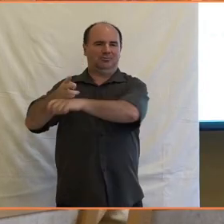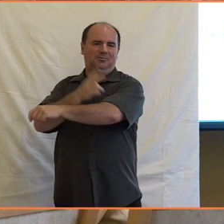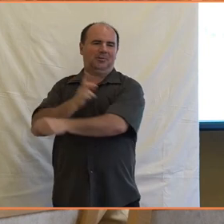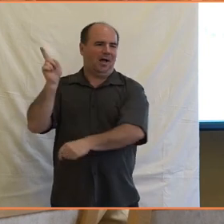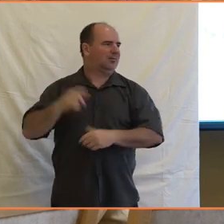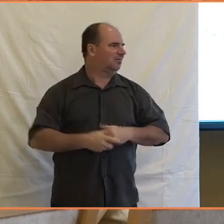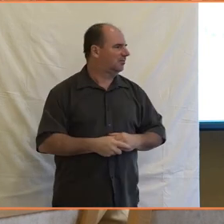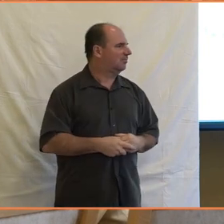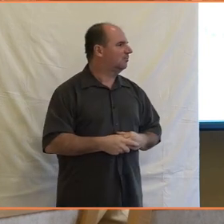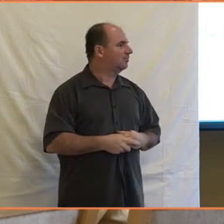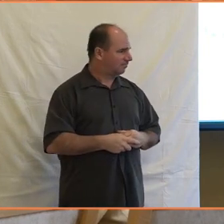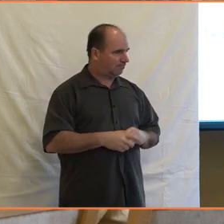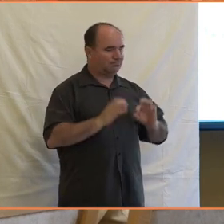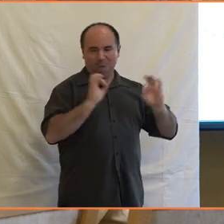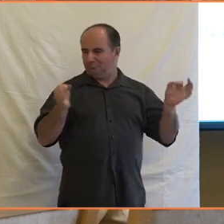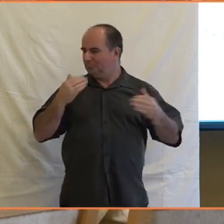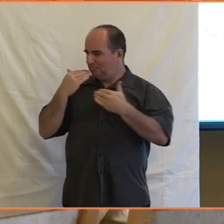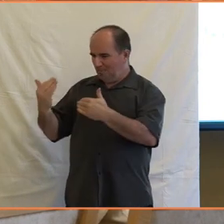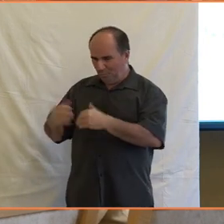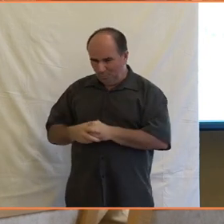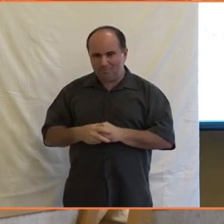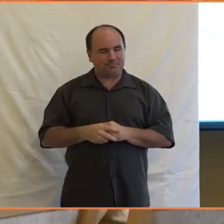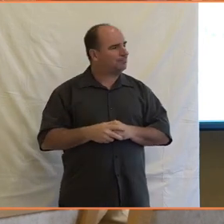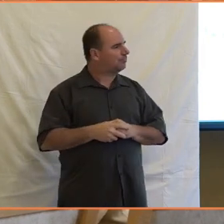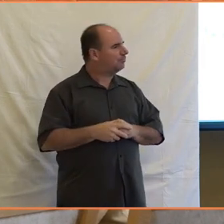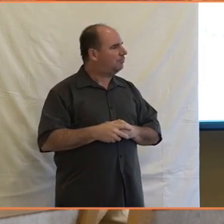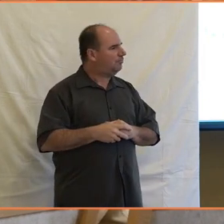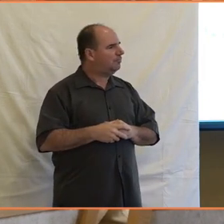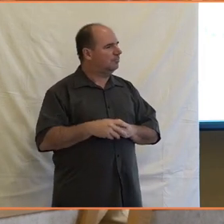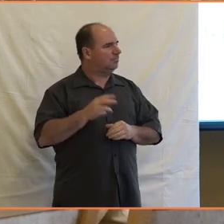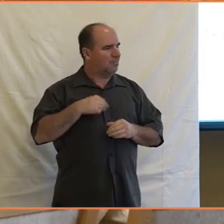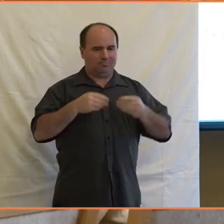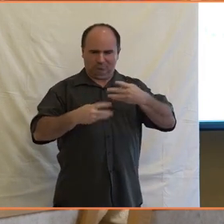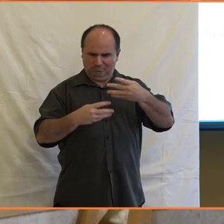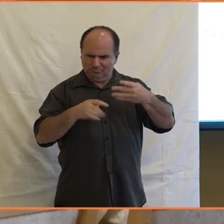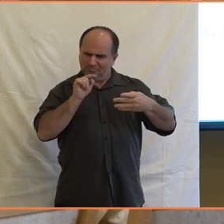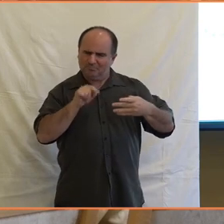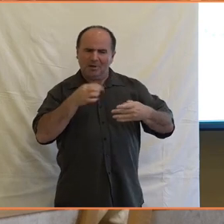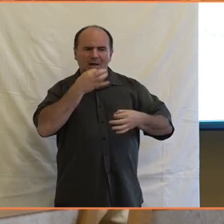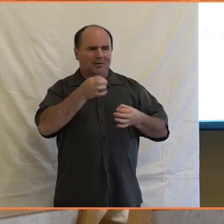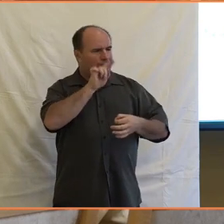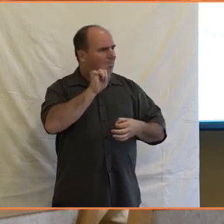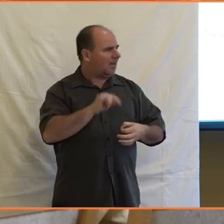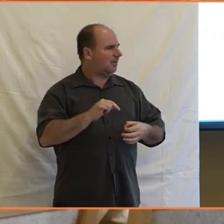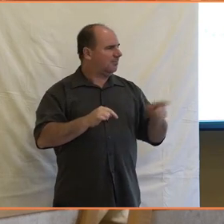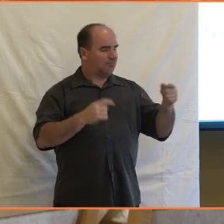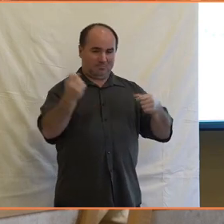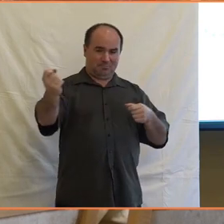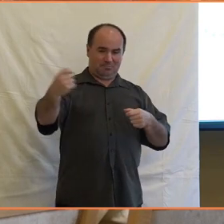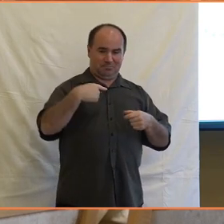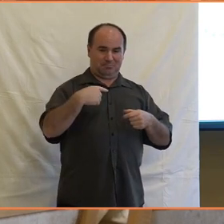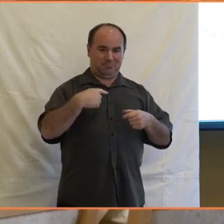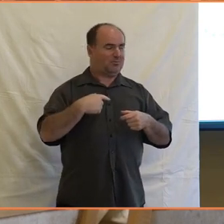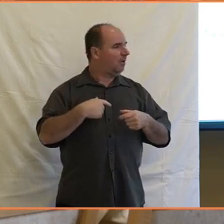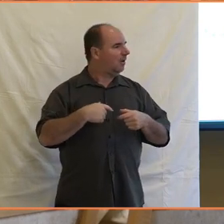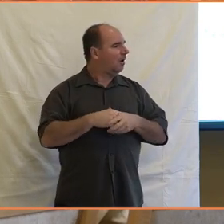objevují nějaké dotazy, respektive takhle nejdřív dám. Ono to teda vlastně vtipně souvisí s tím dotazem, protože tady třeba přišel nějaký dotaz tady na Slido,